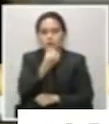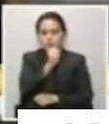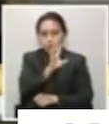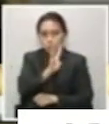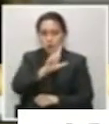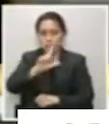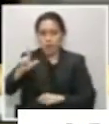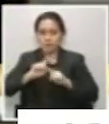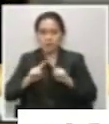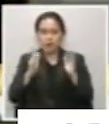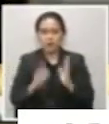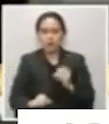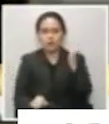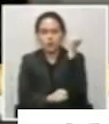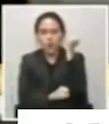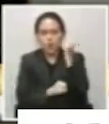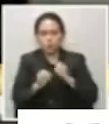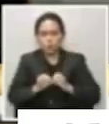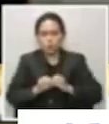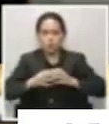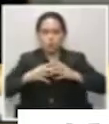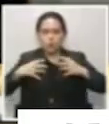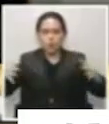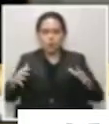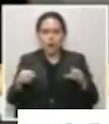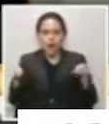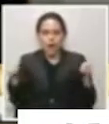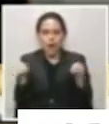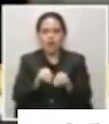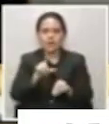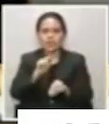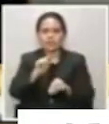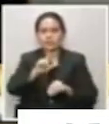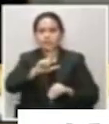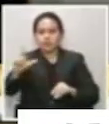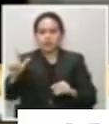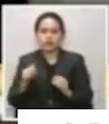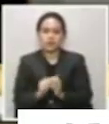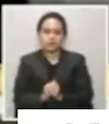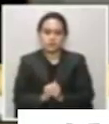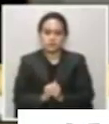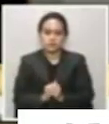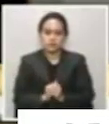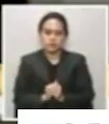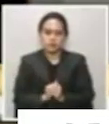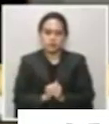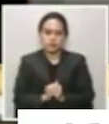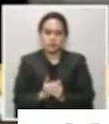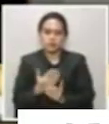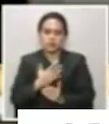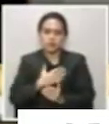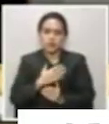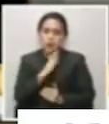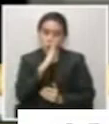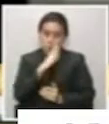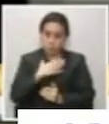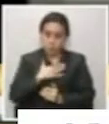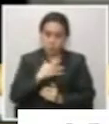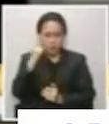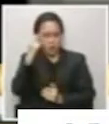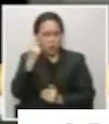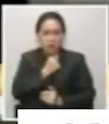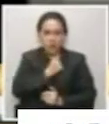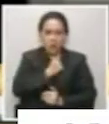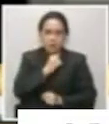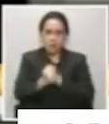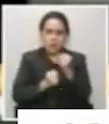กลับเพิ่มขึ้นเกือบจะ20ล้านคนแล้วผมถ้าเป็นผมคงไม่ทนอยู่ถึง